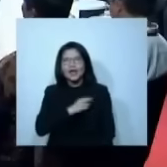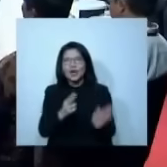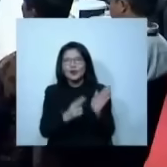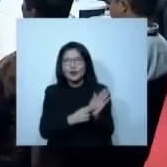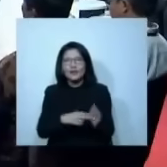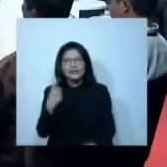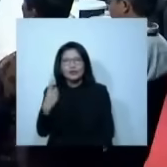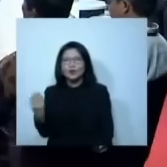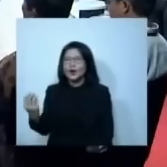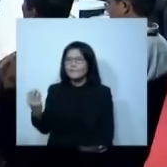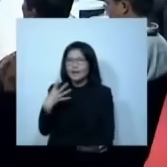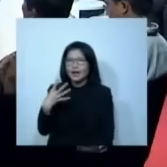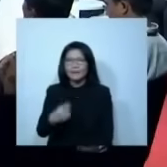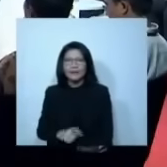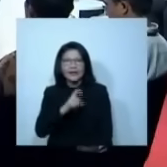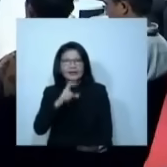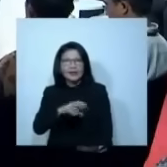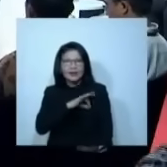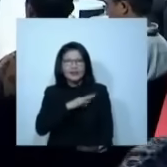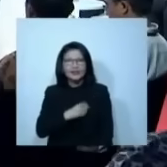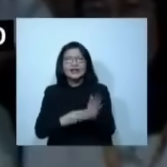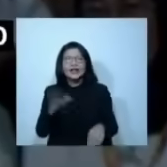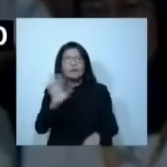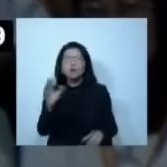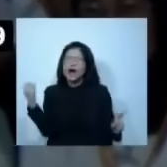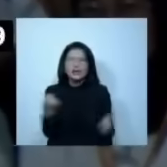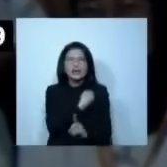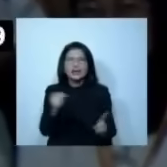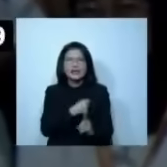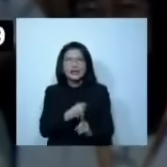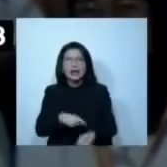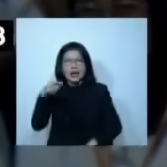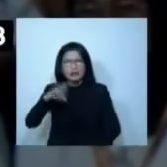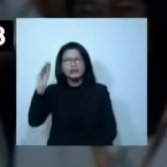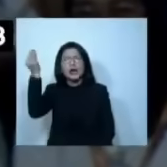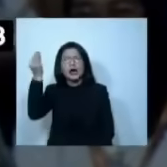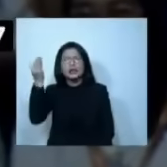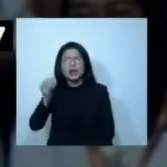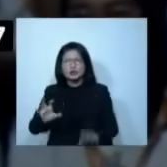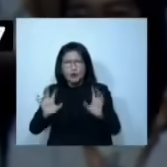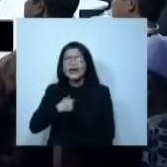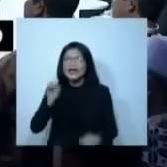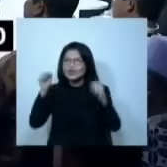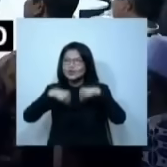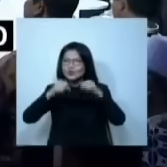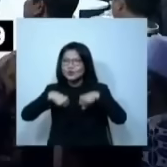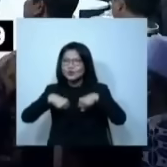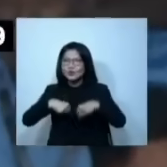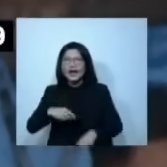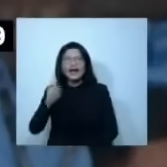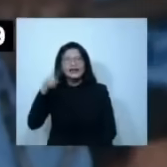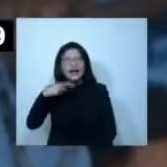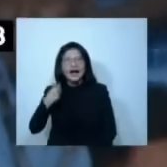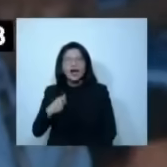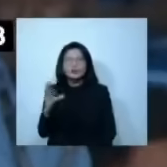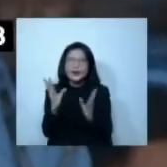preferensi perbandingan yang cukup bagus jadi debat kali ini menurut saya ee Ini debat pertama yang dibuka dengan sangat bagus dibandingkan